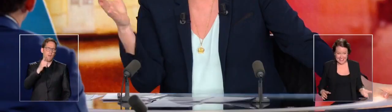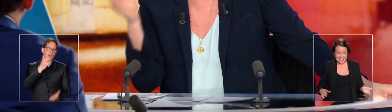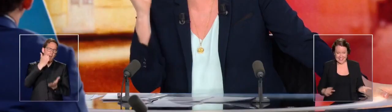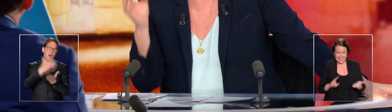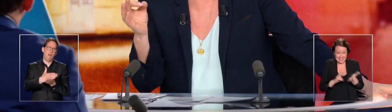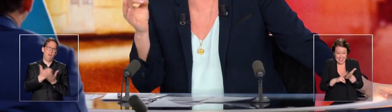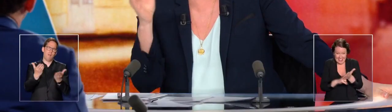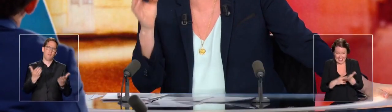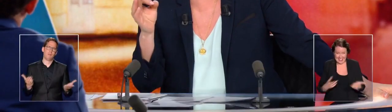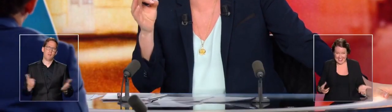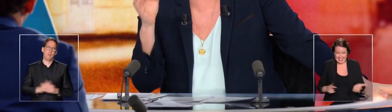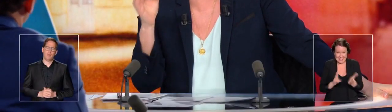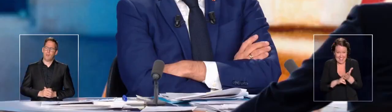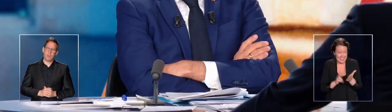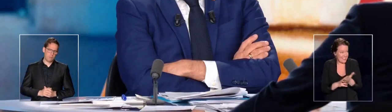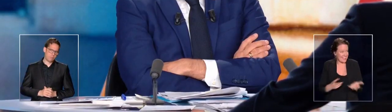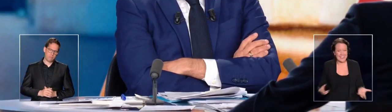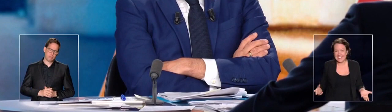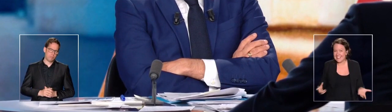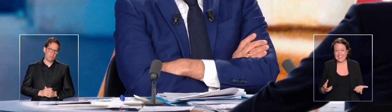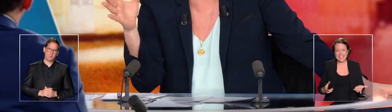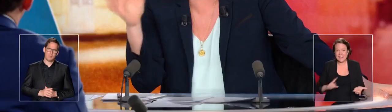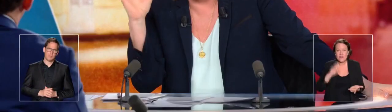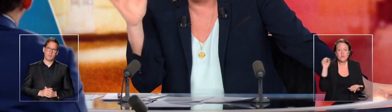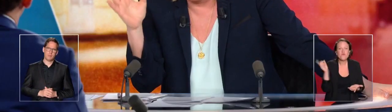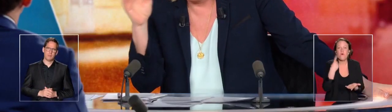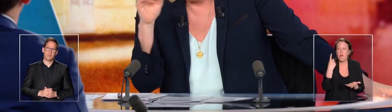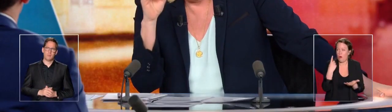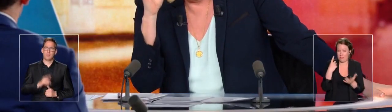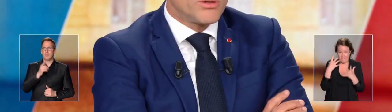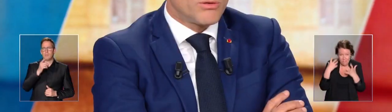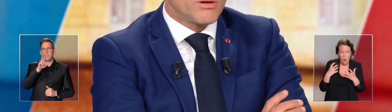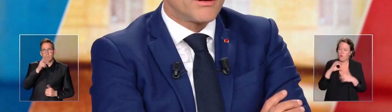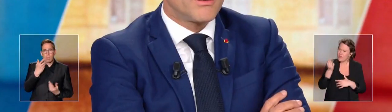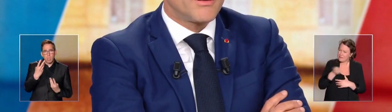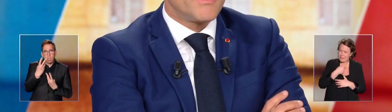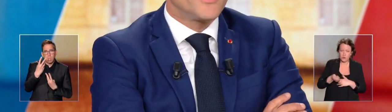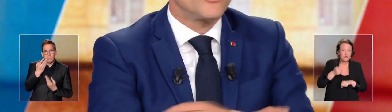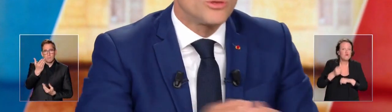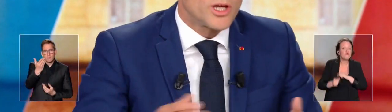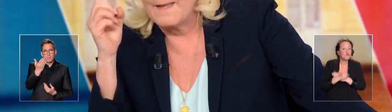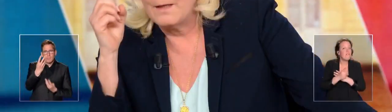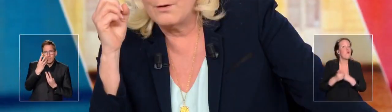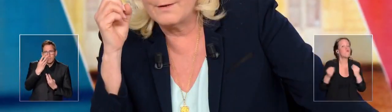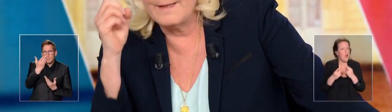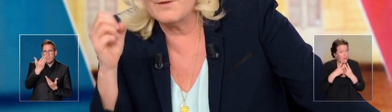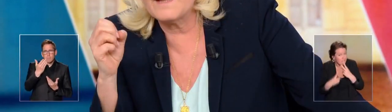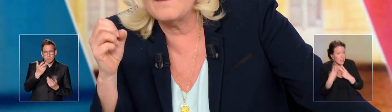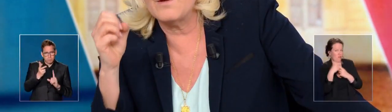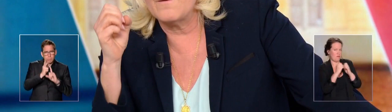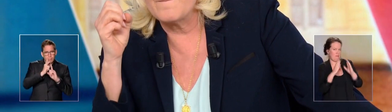tous mais tous ont été actés sauf celui en face du touquet mais vous mais vous rigolez démantèlement des jeunes architectes